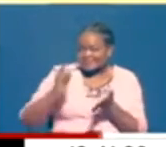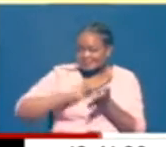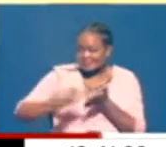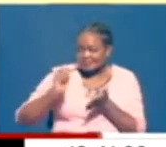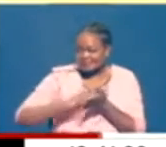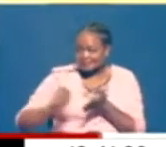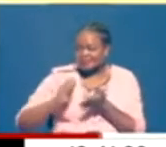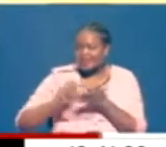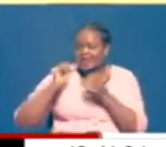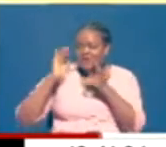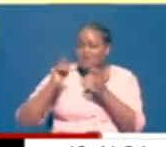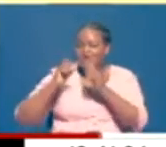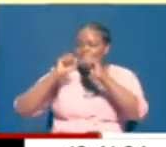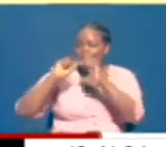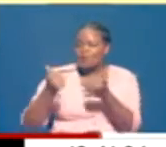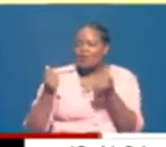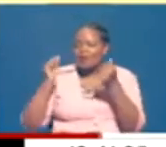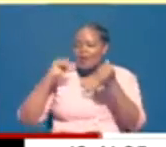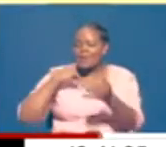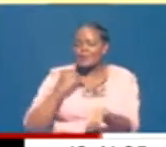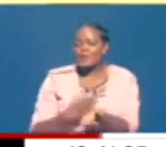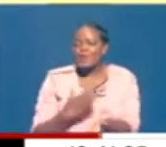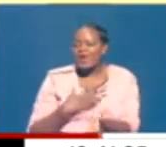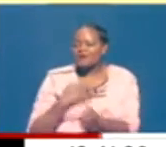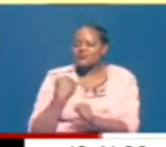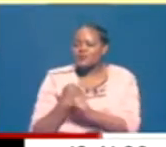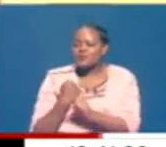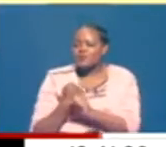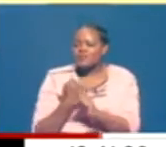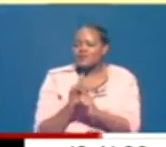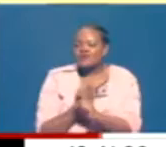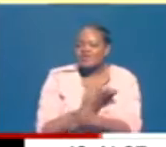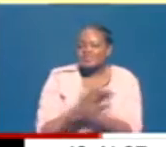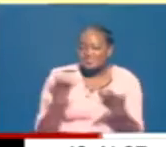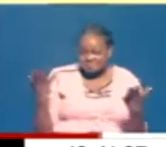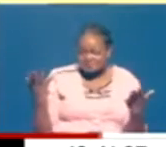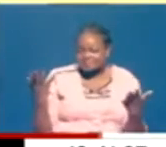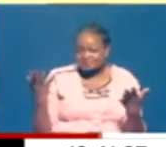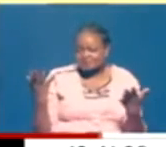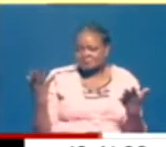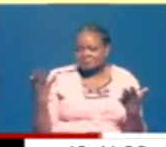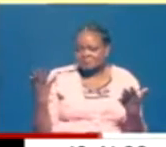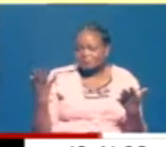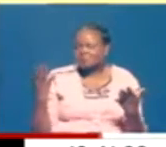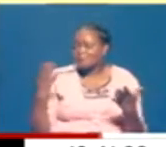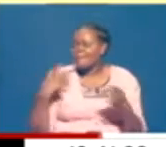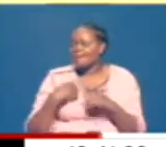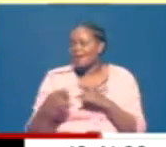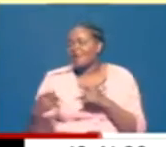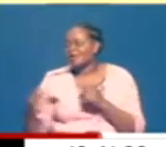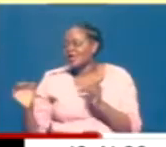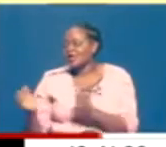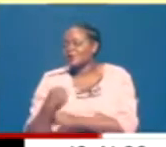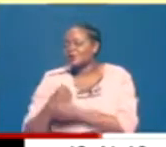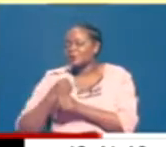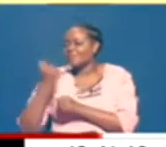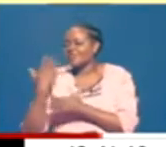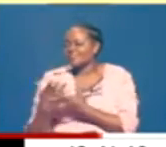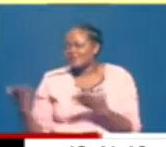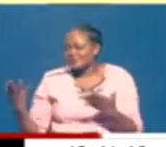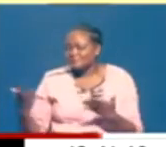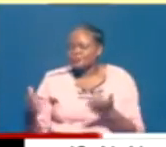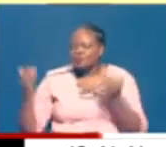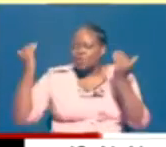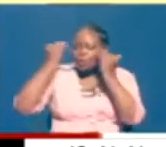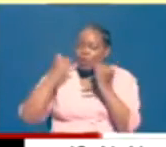kama ilikuwa sawa, wana uwezo ya kufanya vitu fulani na labda sio vitu fulani. So ile bill, tena Court of Appeal imesema